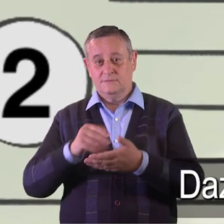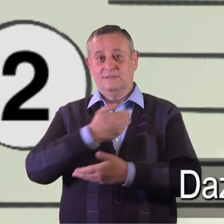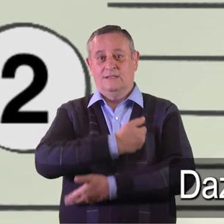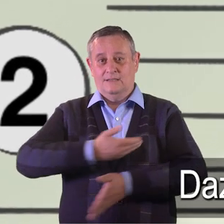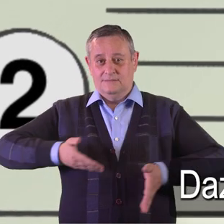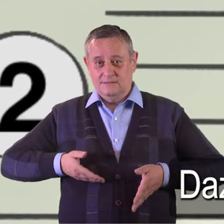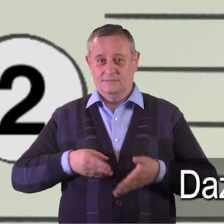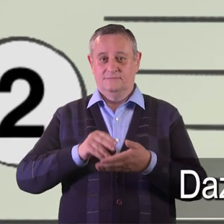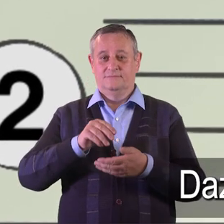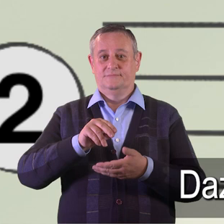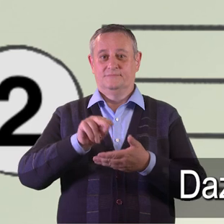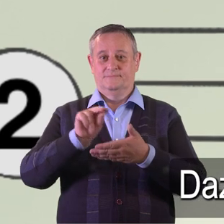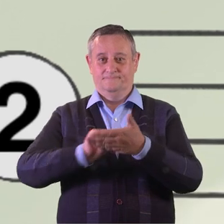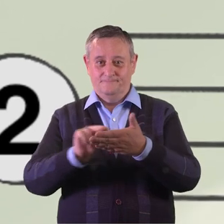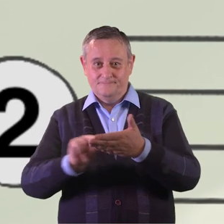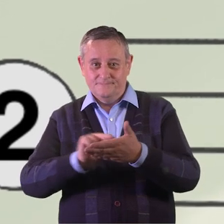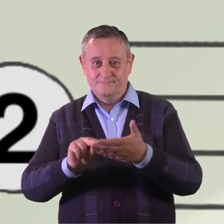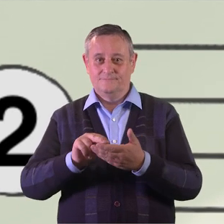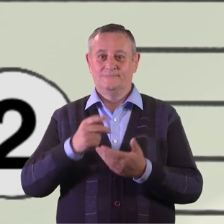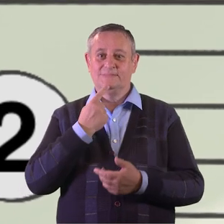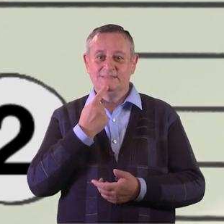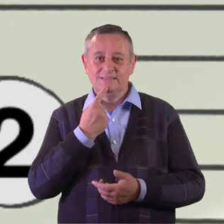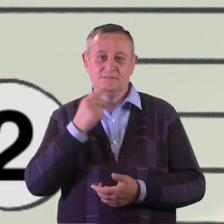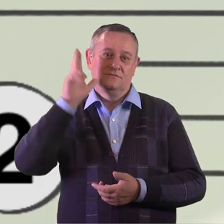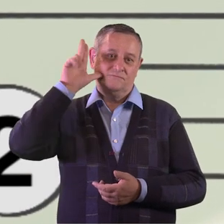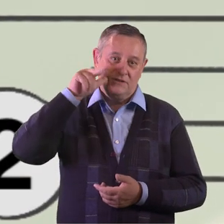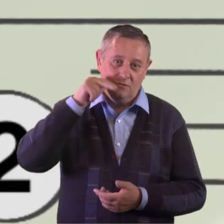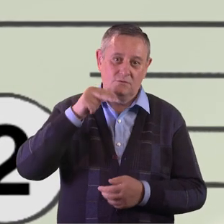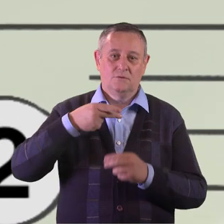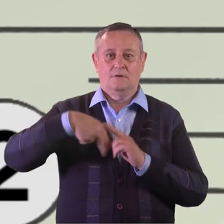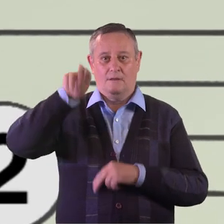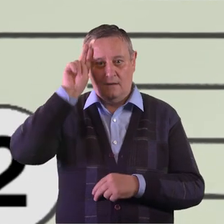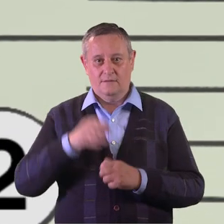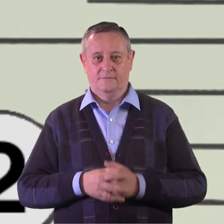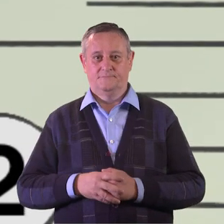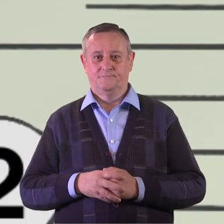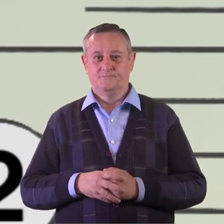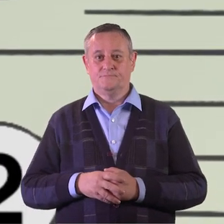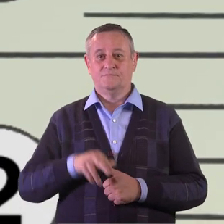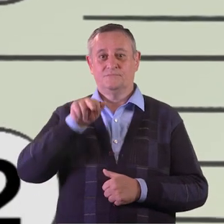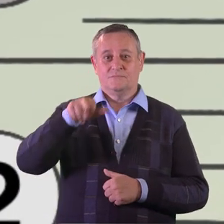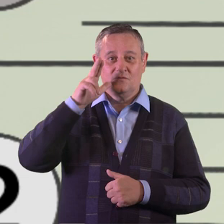dazu kann Herr Müller jetzt auch noch Kandidatinnen und Kandidaten aufschreiben